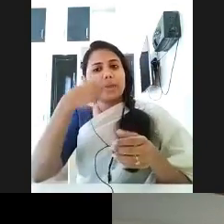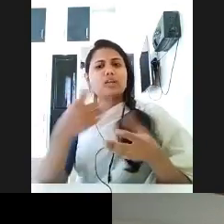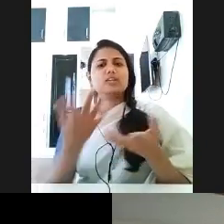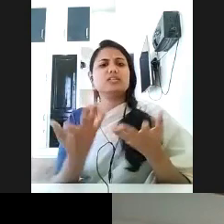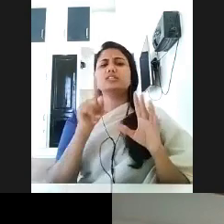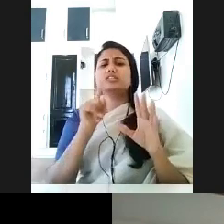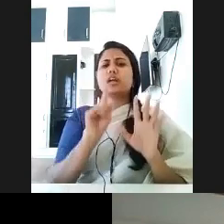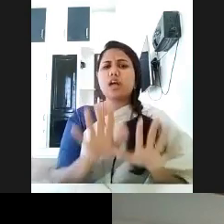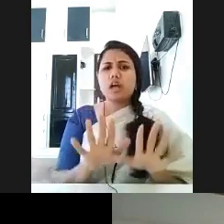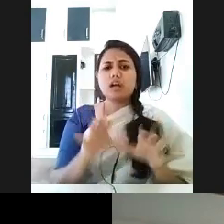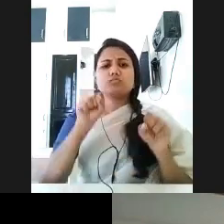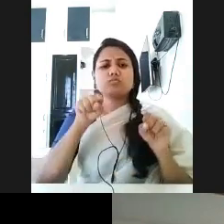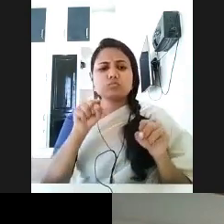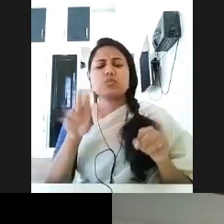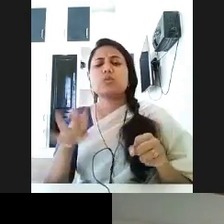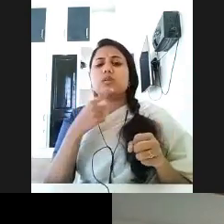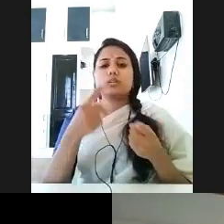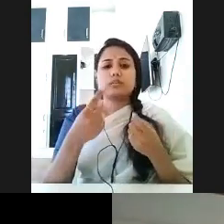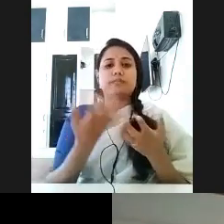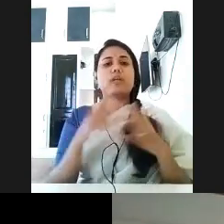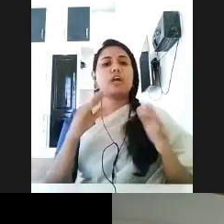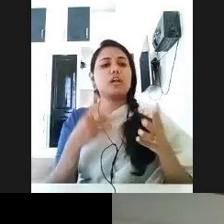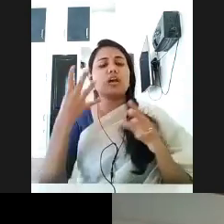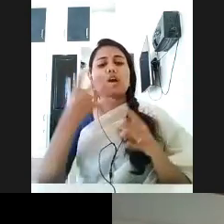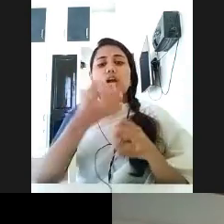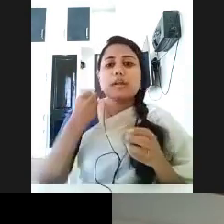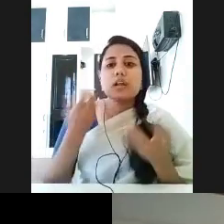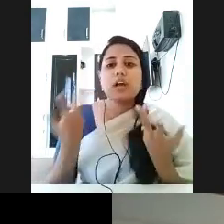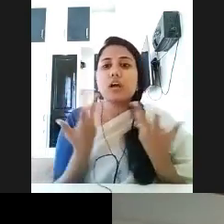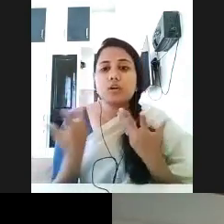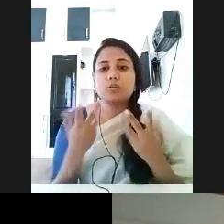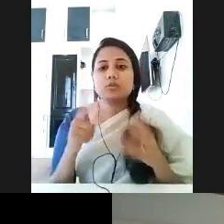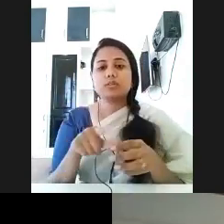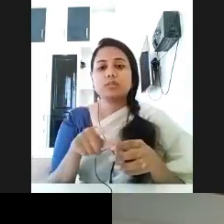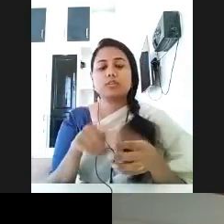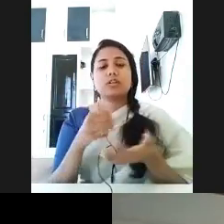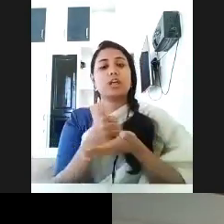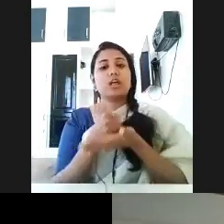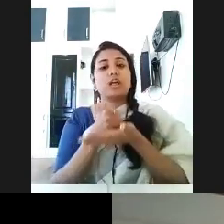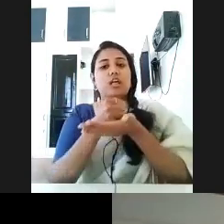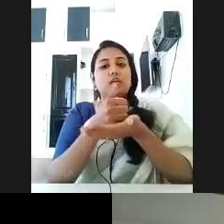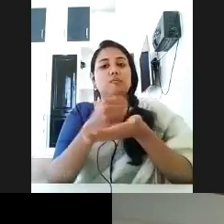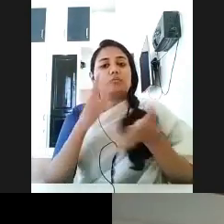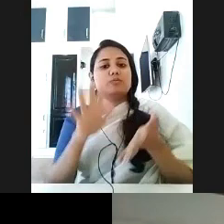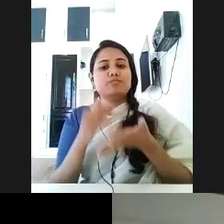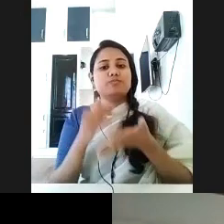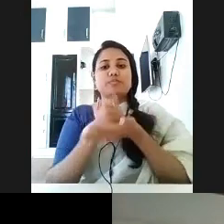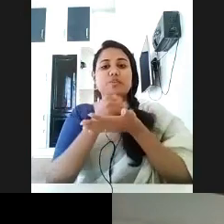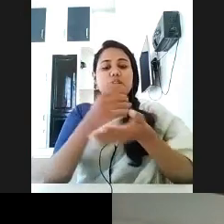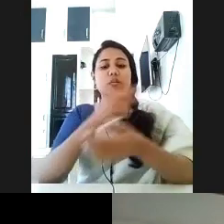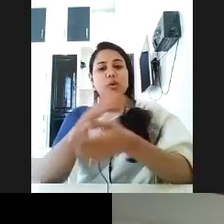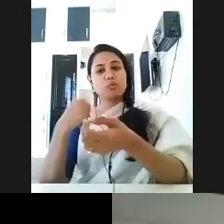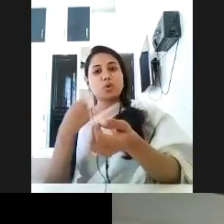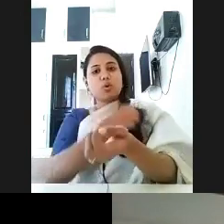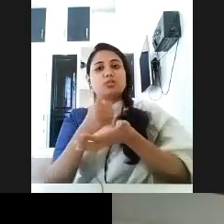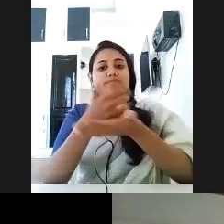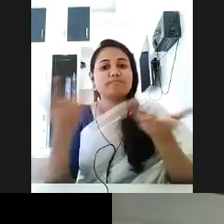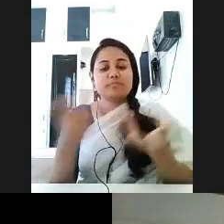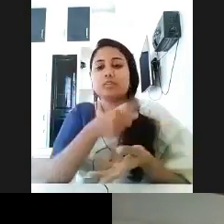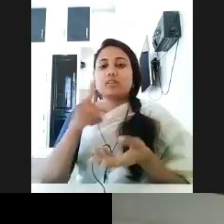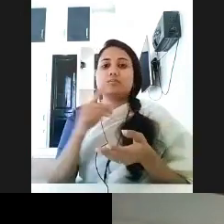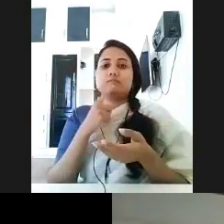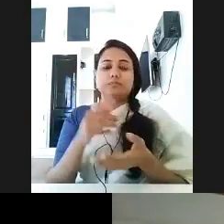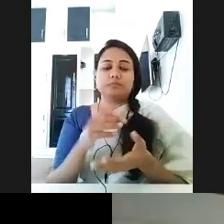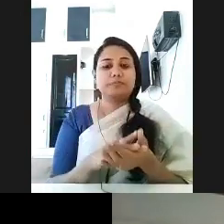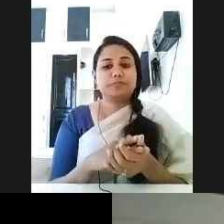ഉള്ളത്, ആൻഡ് ഹൗ ഷുഡ് ബി ഗോ അബൌട്ട് ഇറ്റ്. അങ്ങനെ നിങ്ങളെ ഹെൽപ്പ് ചെയ്യാൻ വേണ്ടിയിട്ടാണ് മെയിൻലി ഞങ്ങളെപ്പോലെ ഡോക്ടേഴ്സ് എല്ലാവരും ഉള്ളത്. സോ ഈ രീതിയിലായിരിക്കും